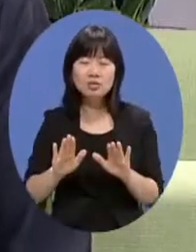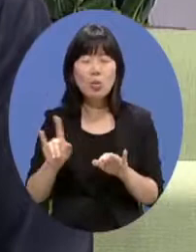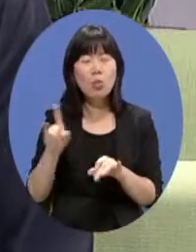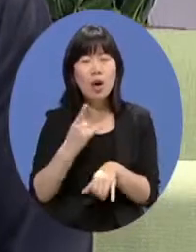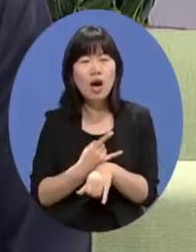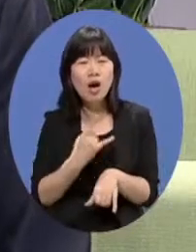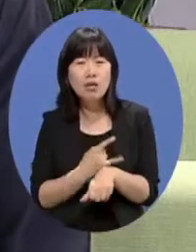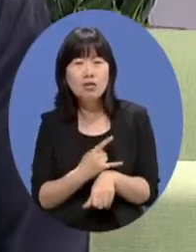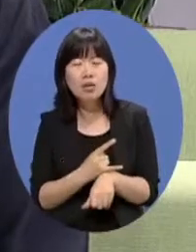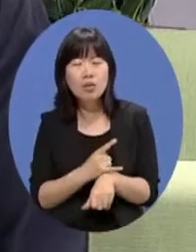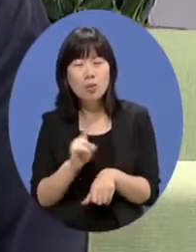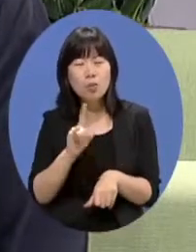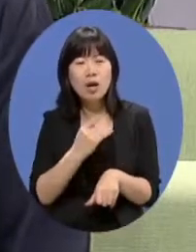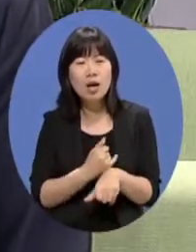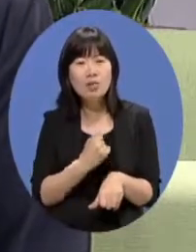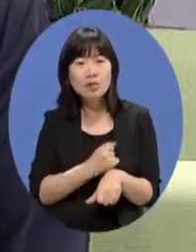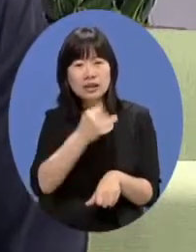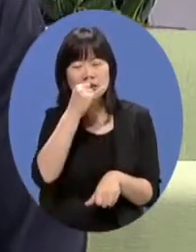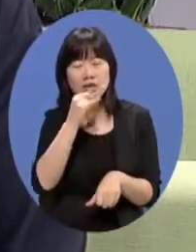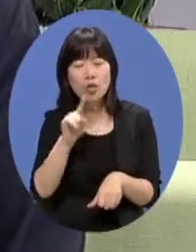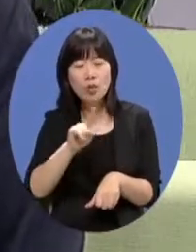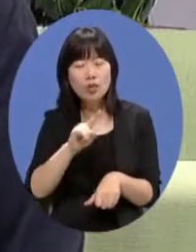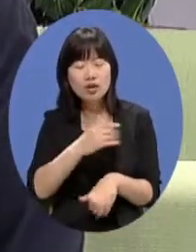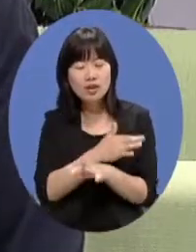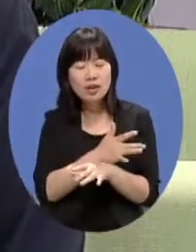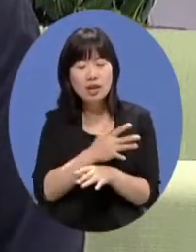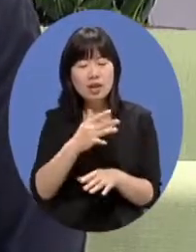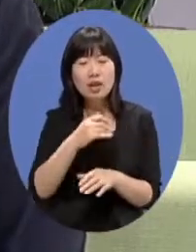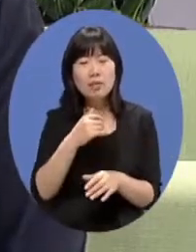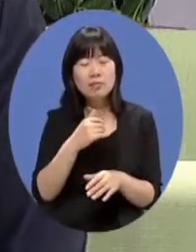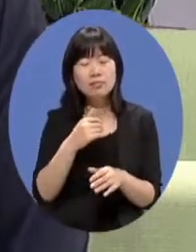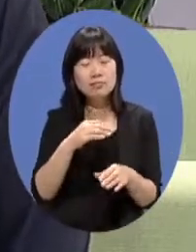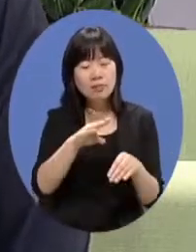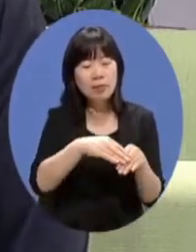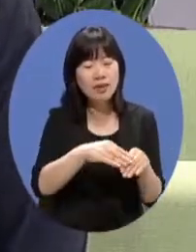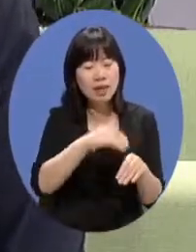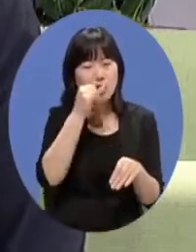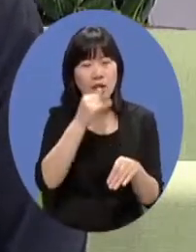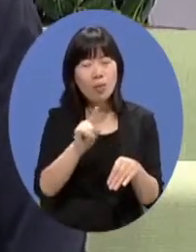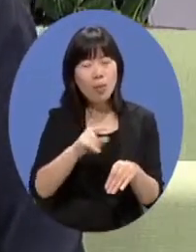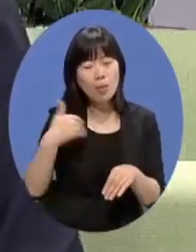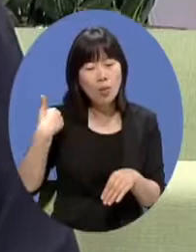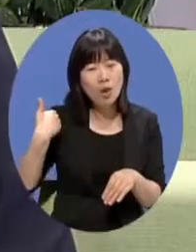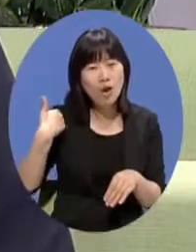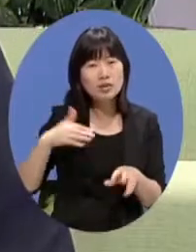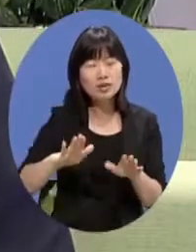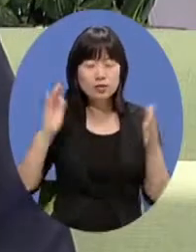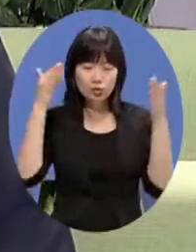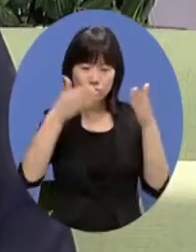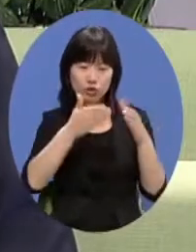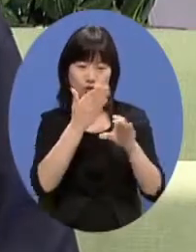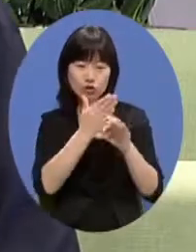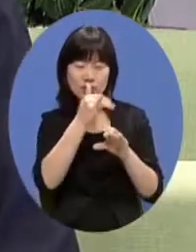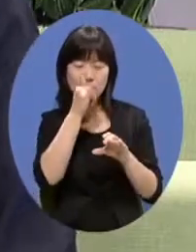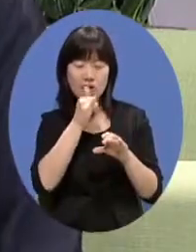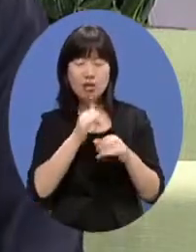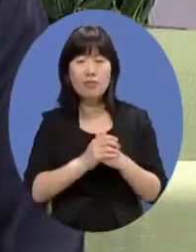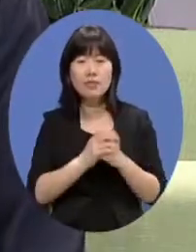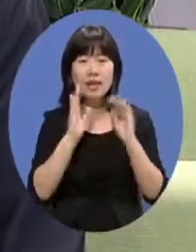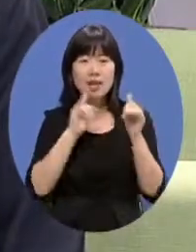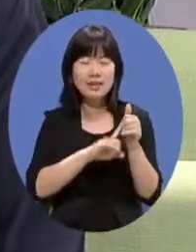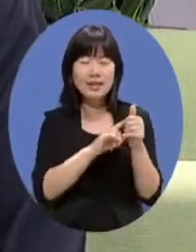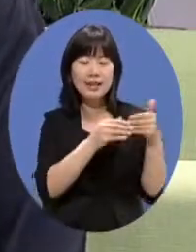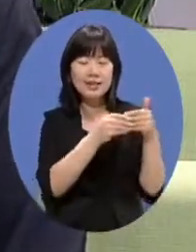뭘 할지를, 뭘 하고 있는지, 또 어떤 장난감을 만지는지, 그리고 얘가 뭘 모르는지를 주시하십니다. 네. 그러니까